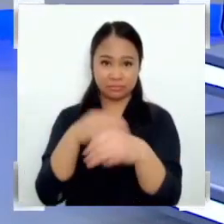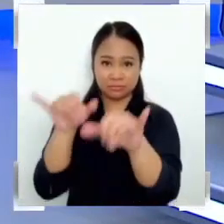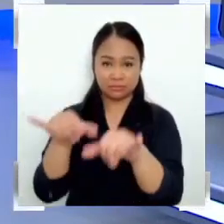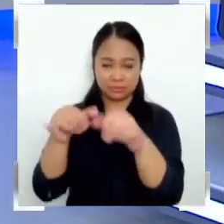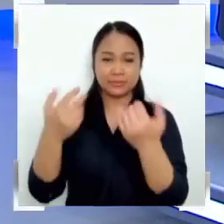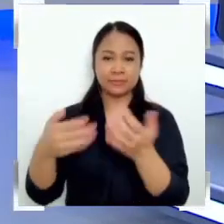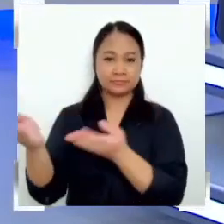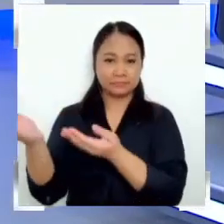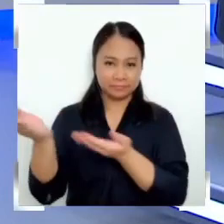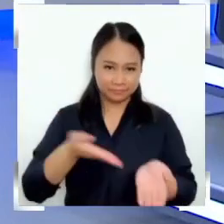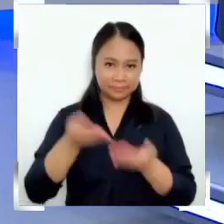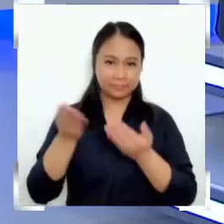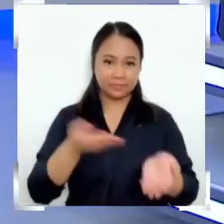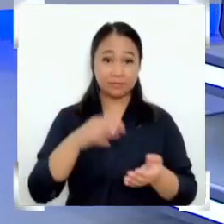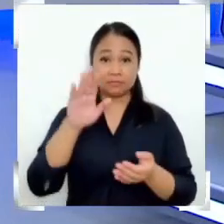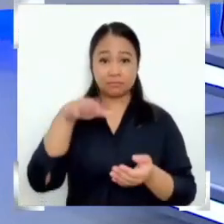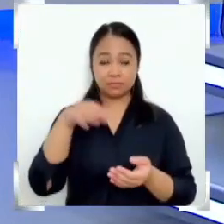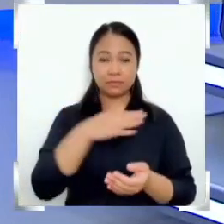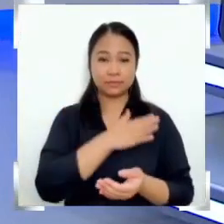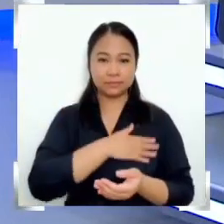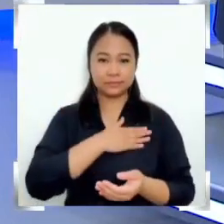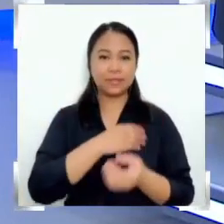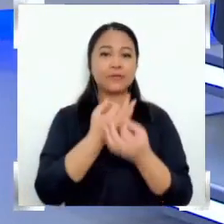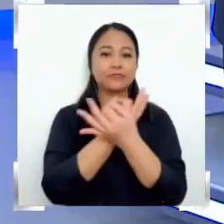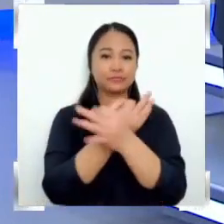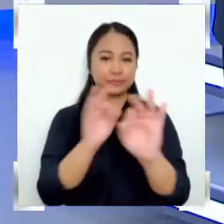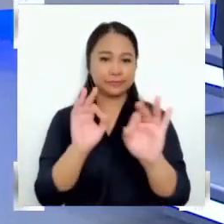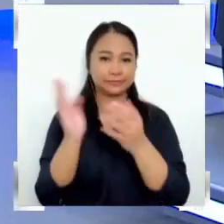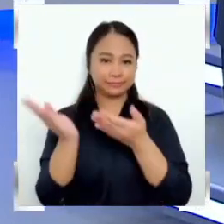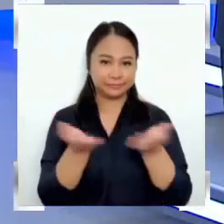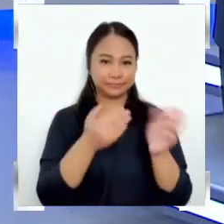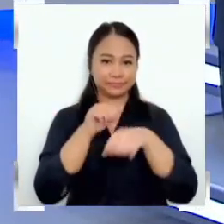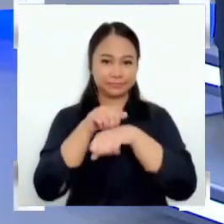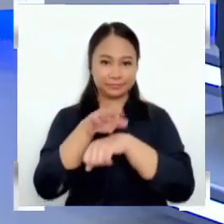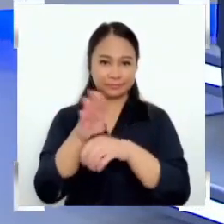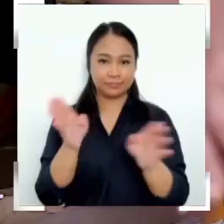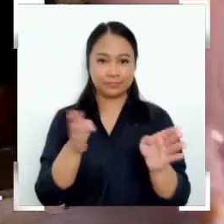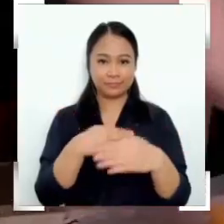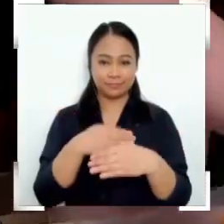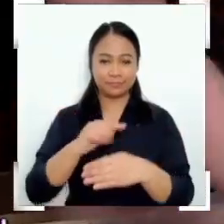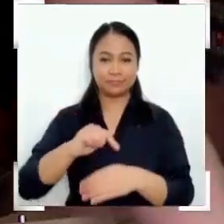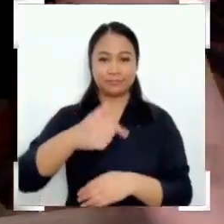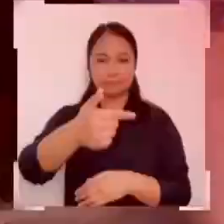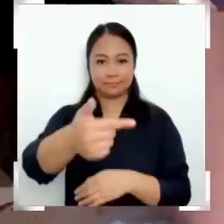libre ang pagpapadala nila sa mga yan. Saksi, si JP Soriano.